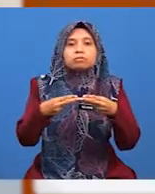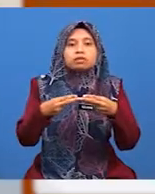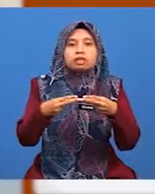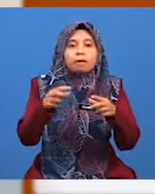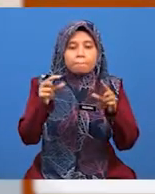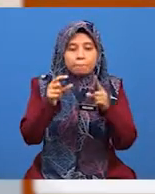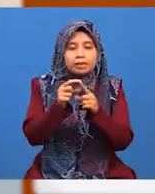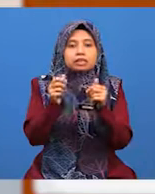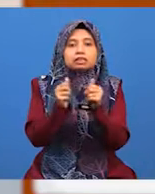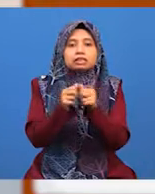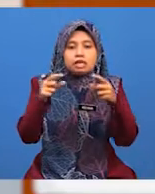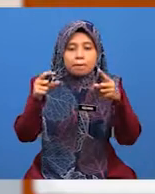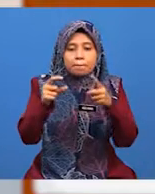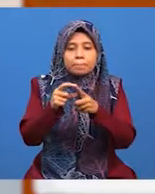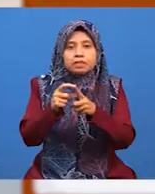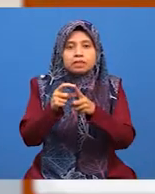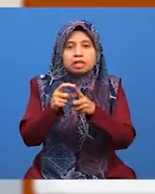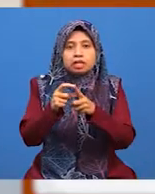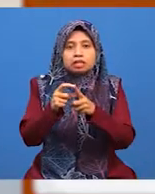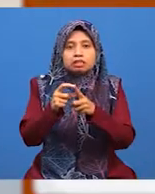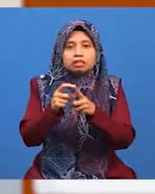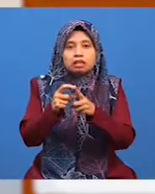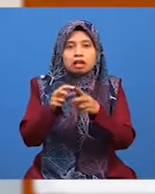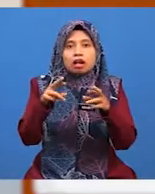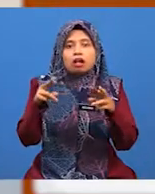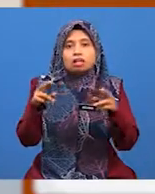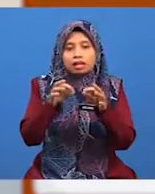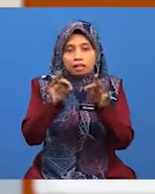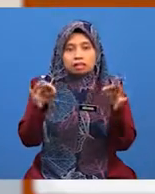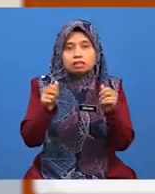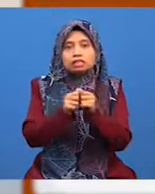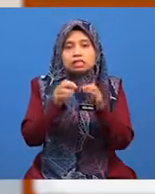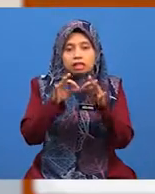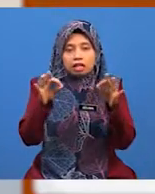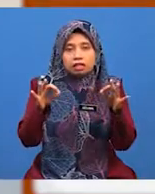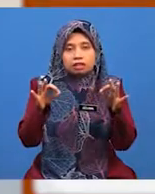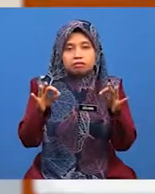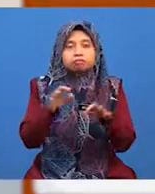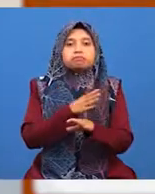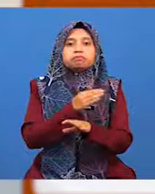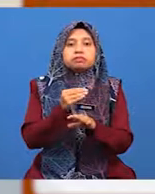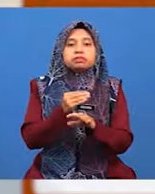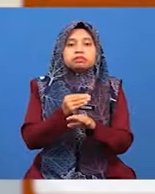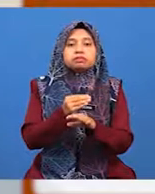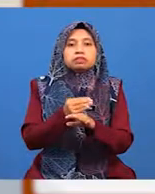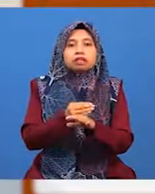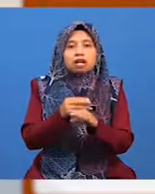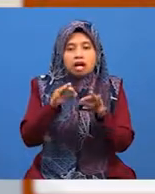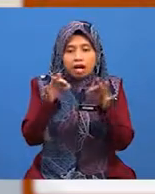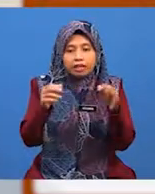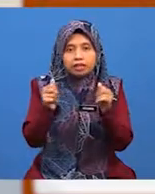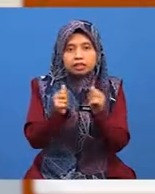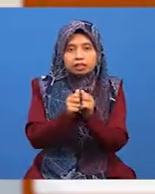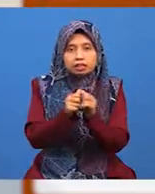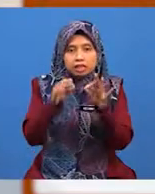dengan perkataan, rangkai kata dengan rangkai kata, ayat dengan ayat dan ayat